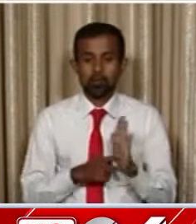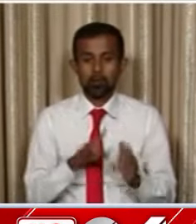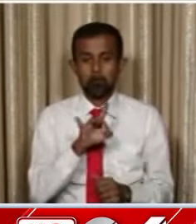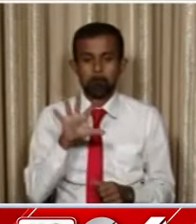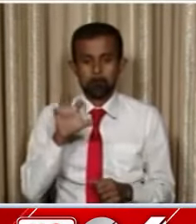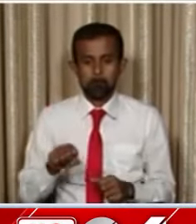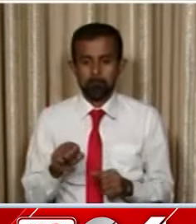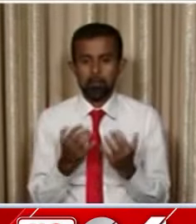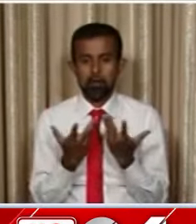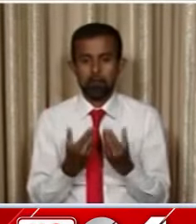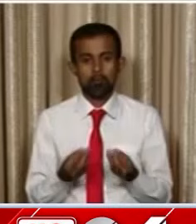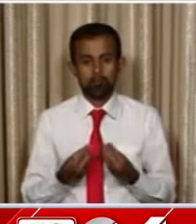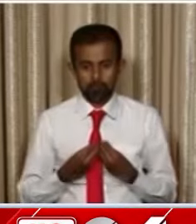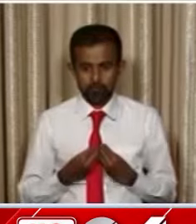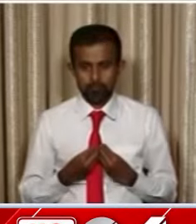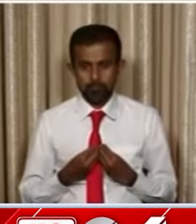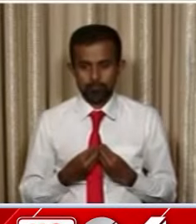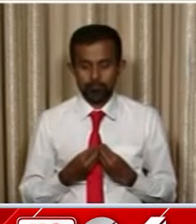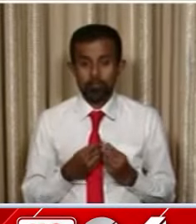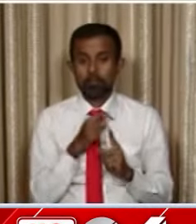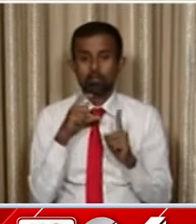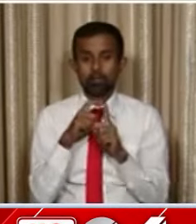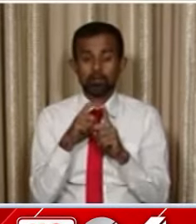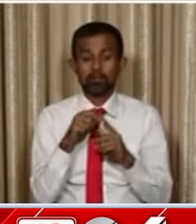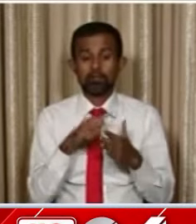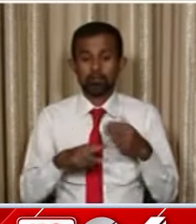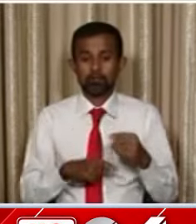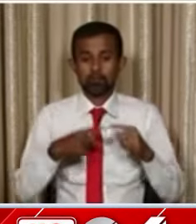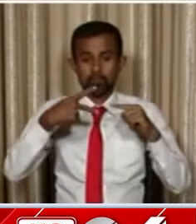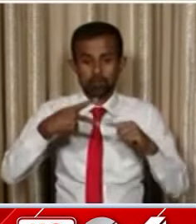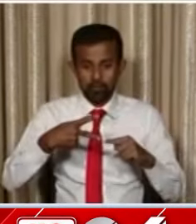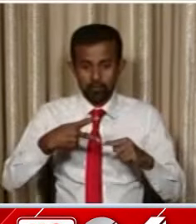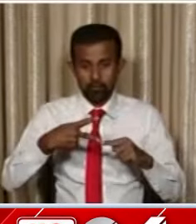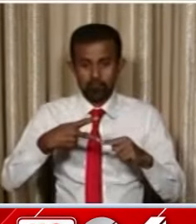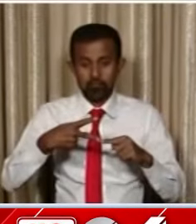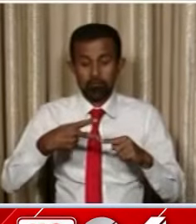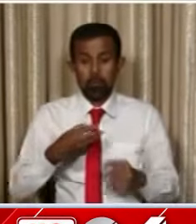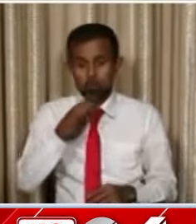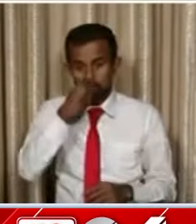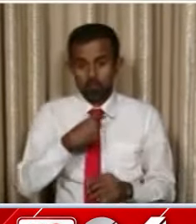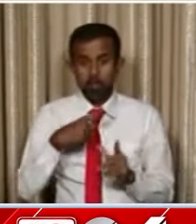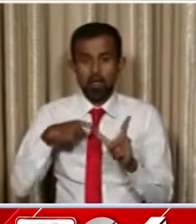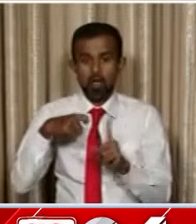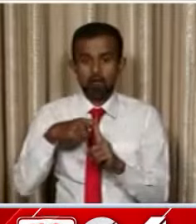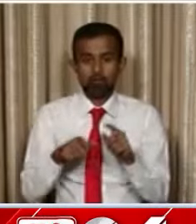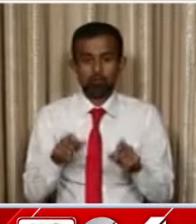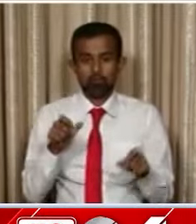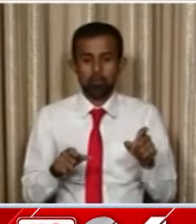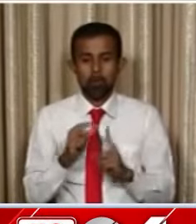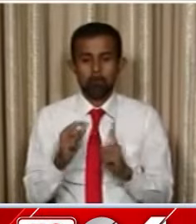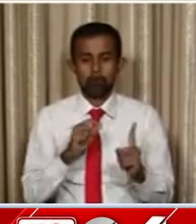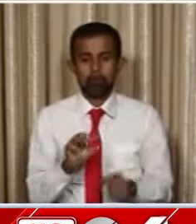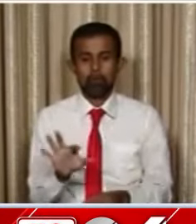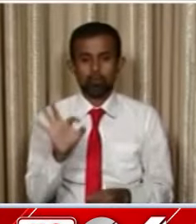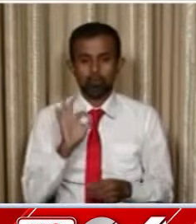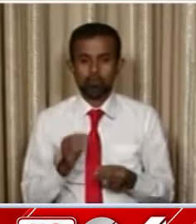115කට ආසන්න ප්‍රමාණයක් ලබා ගනිමින් දිස්ත්‍රික් මනාප ලැයිස්තුවේ දෙවැනි ආදේශ අක්‍රස්ස ප්‍රමුඛ මාතර දිශාවේ ගෞරවනීය මිනිසුන් මා වෙත පාර්ලිමේන්තුව තෝරාපත්